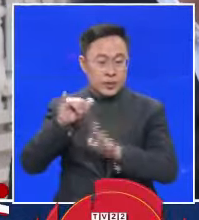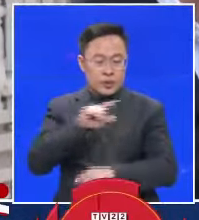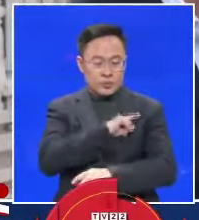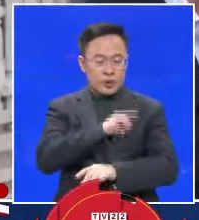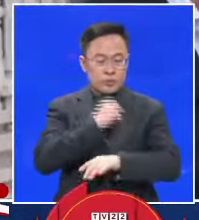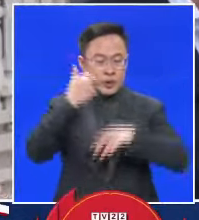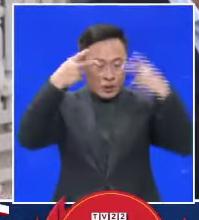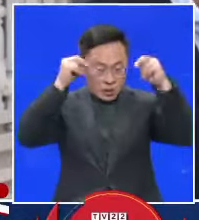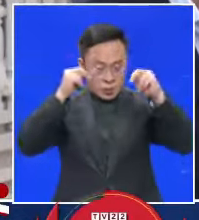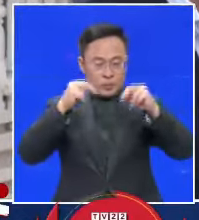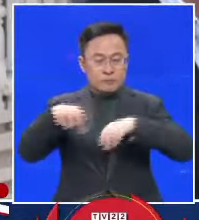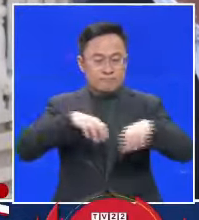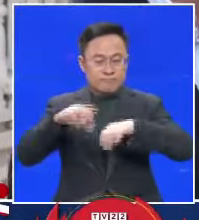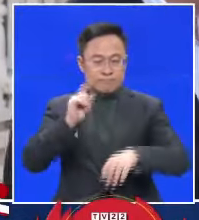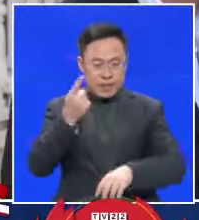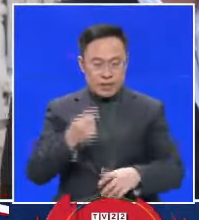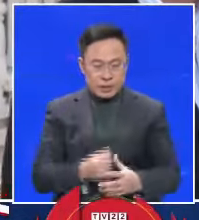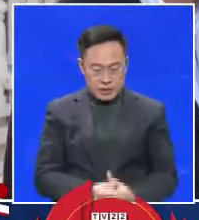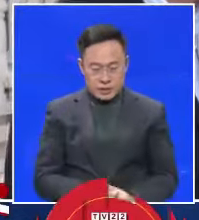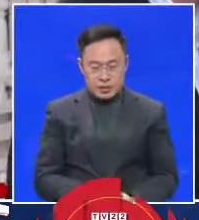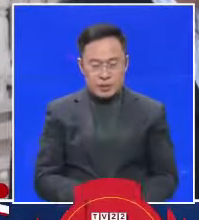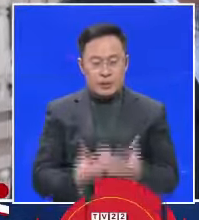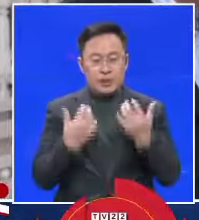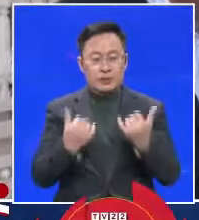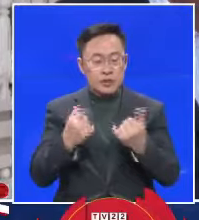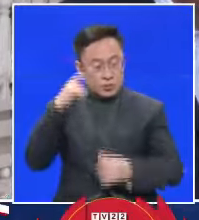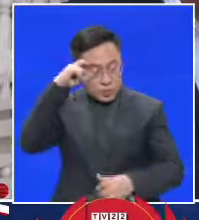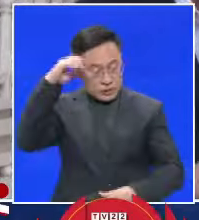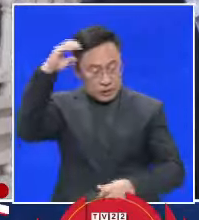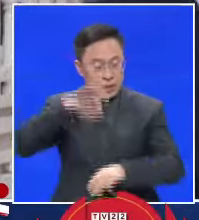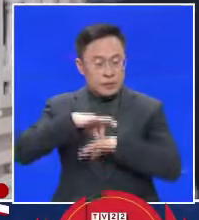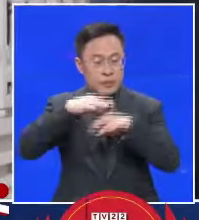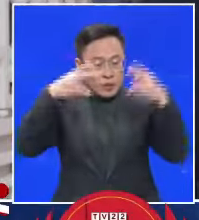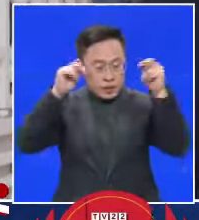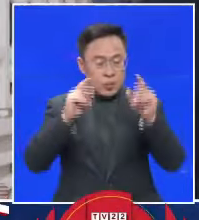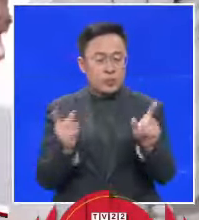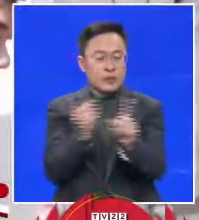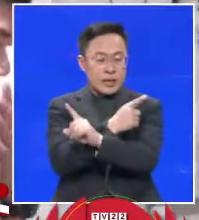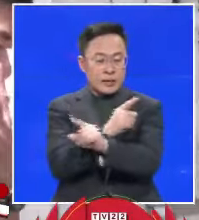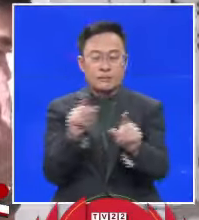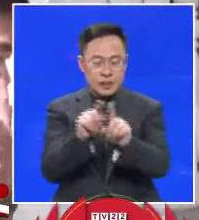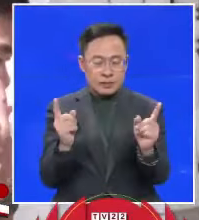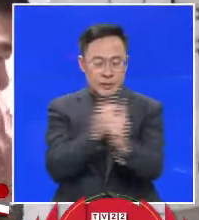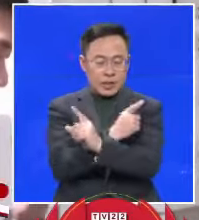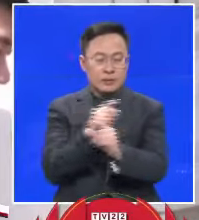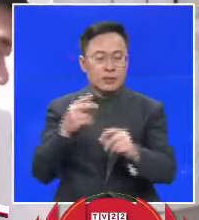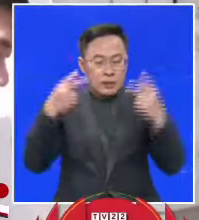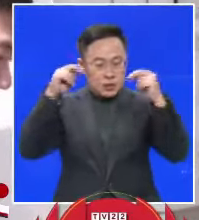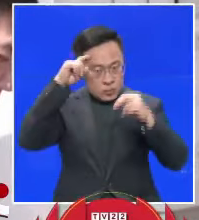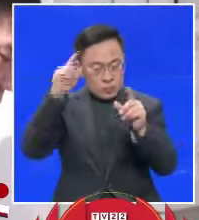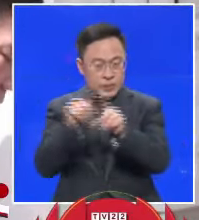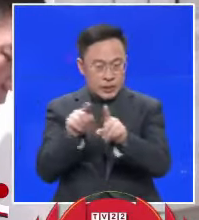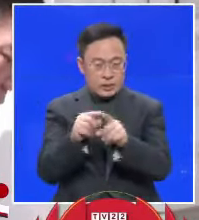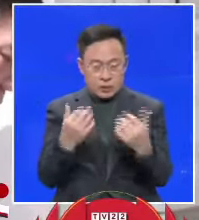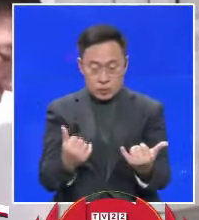คะแล้วก็พอคุณเศรษฐาเองเนี่ยนะคะมานั่งนายกรัฐมนตรีเนี่ยก็จะต้องจับตาดูว่าสรุปแล้วคุณเศรษฐา